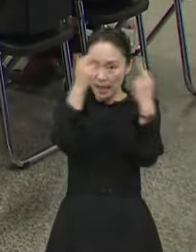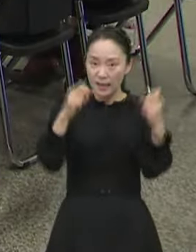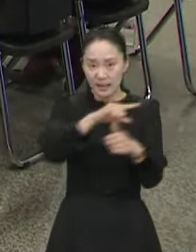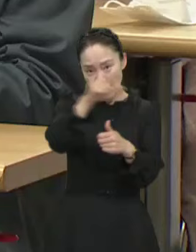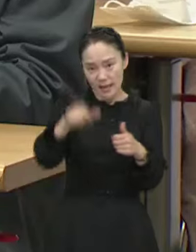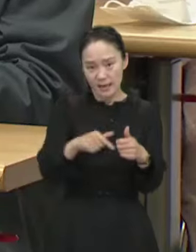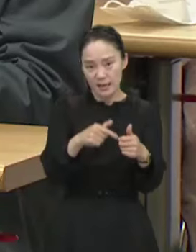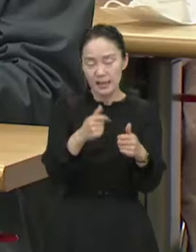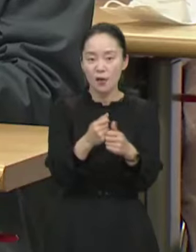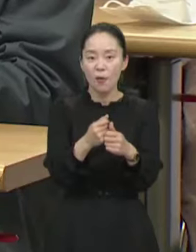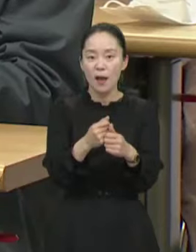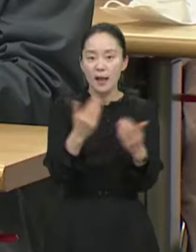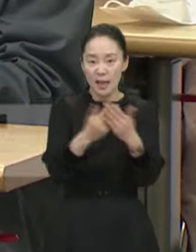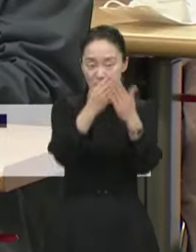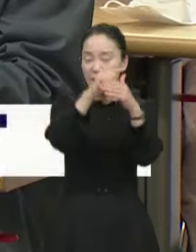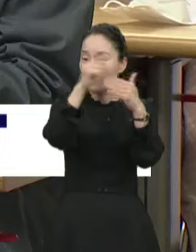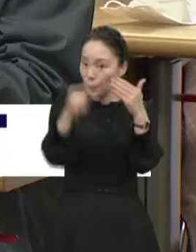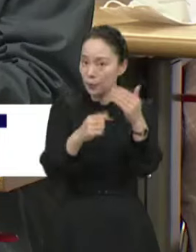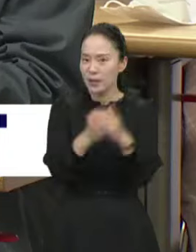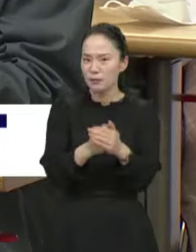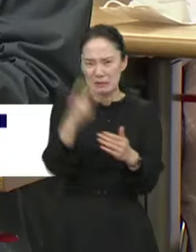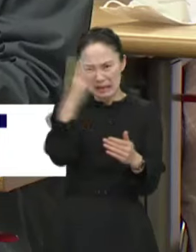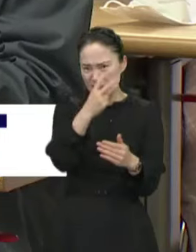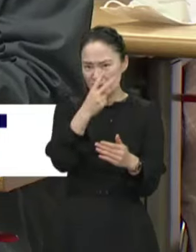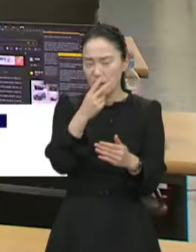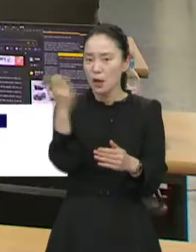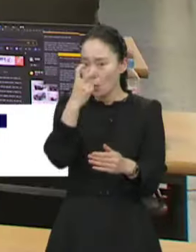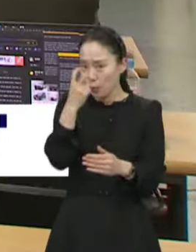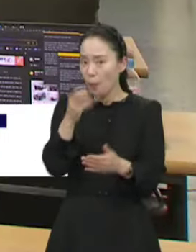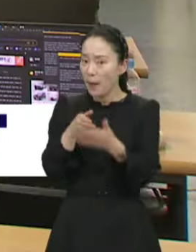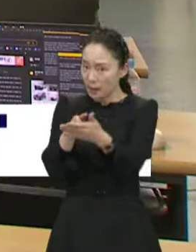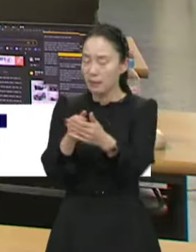보물산 프로젝트에 대해 재검토 요구가 나오는데